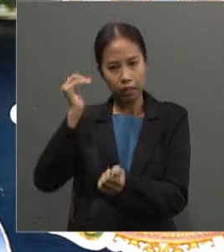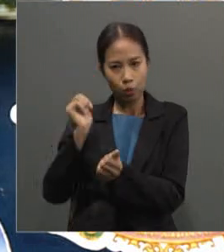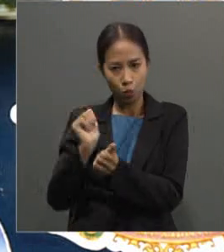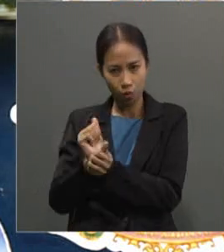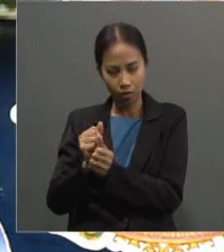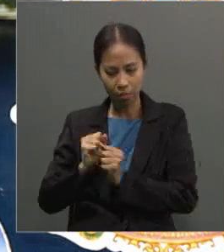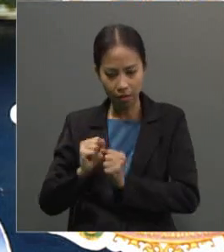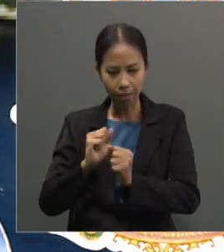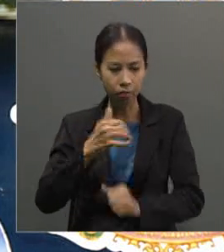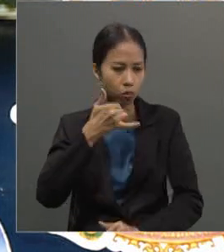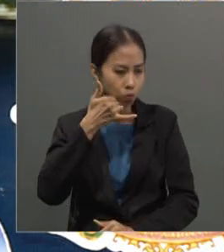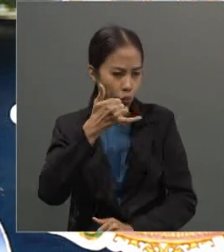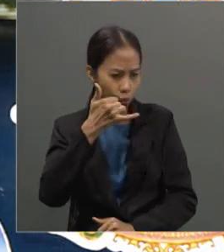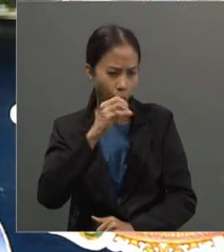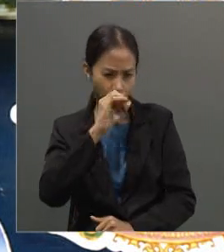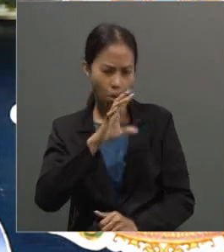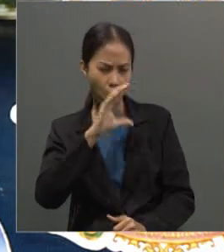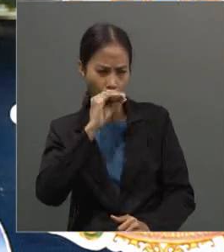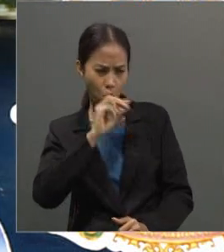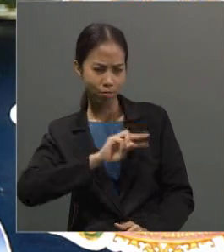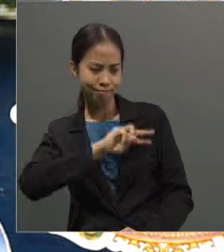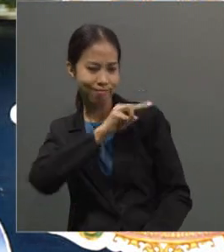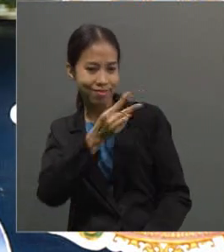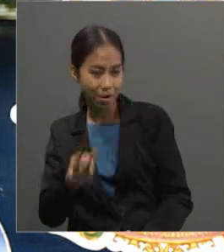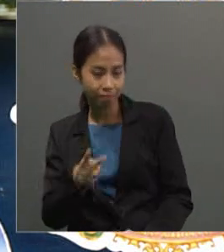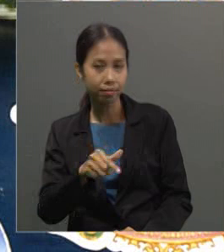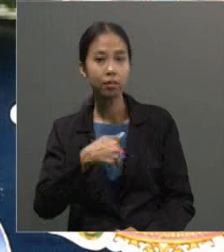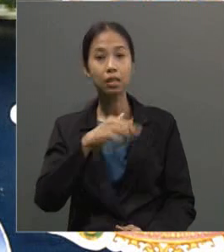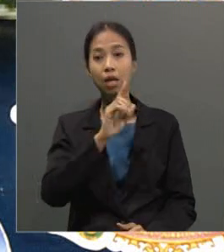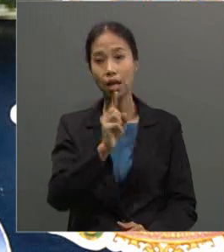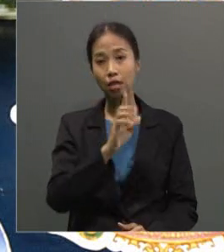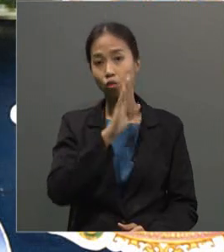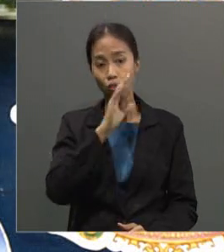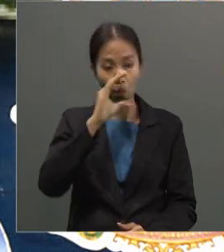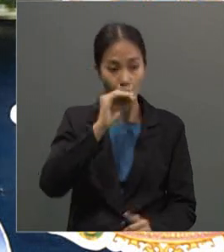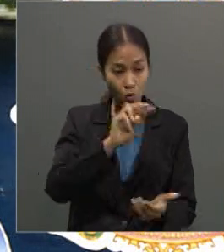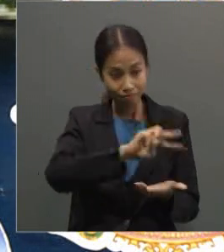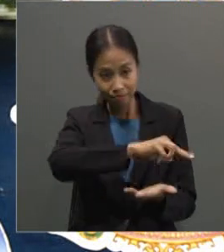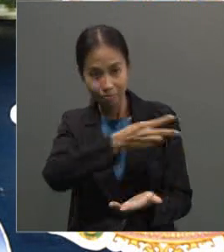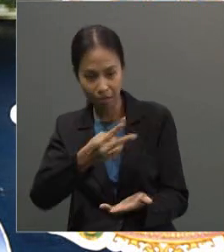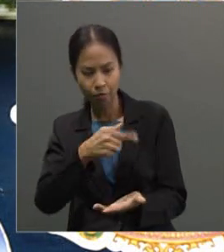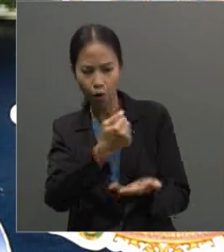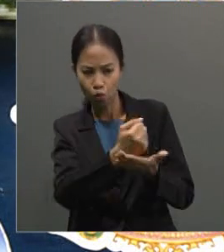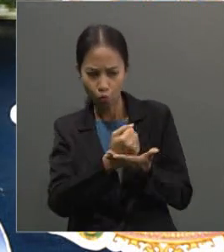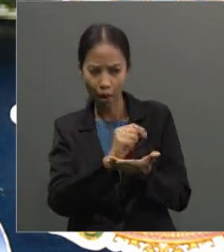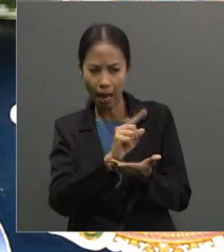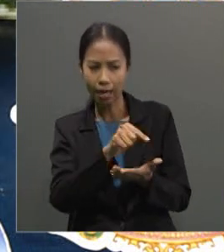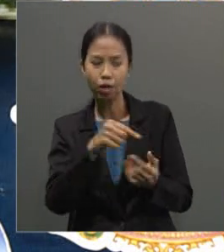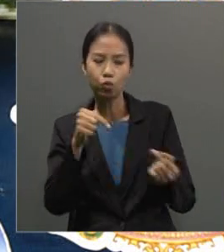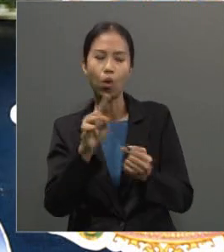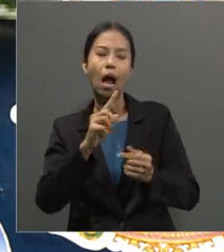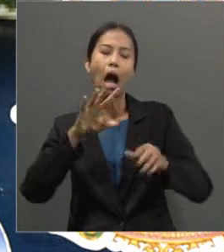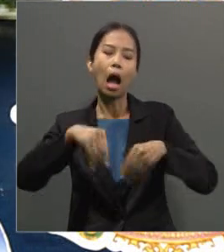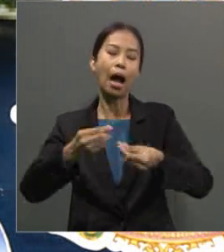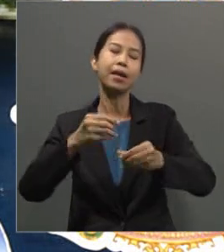ที่จะโทรศัพท์มาขอให้กลับคำให้การบอกว่าถ้ามีการกลับคำให้การจะกันเป็นพยานค่ะซึ่งเจ้าตัวก็อัดเสียง